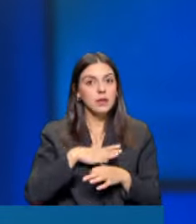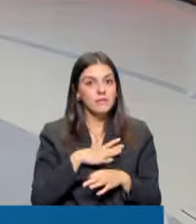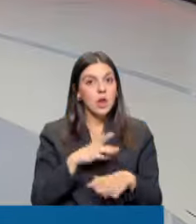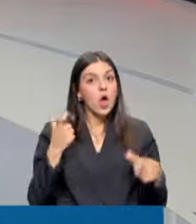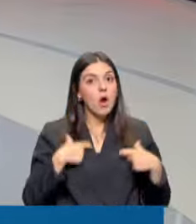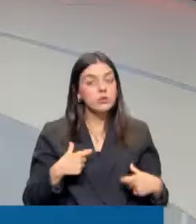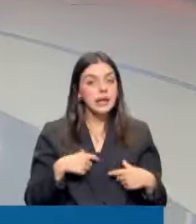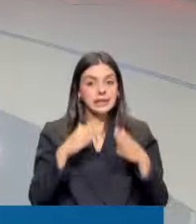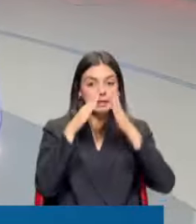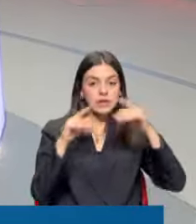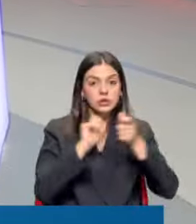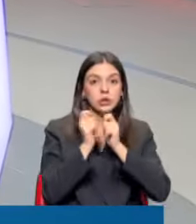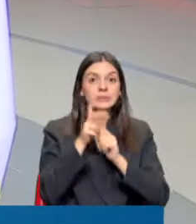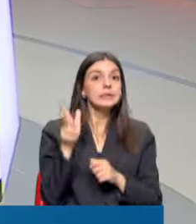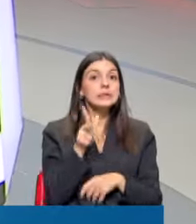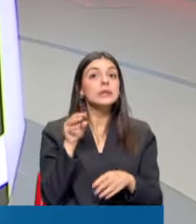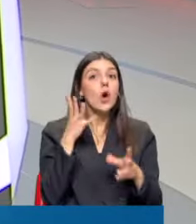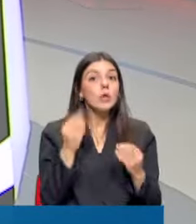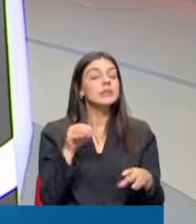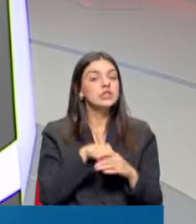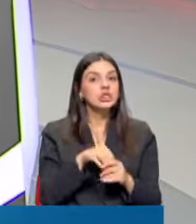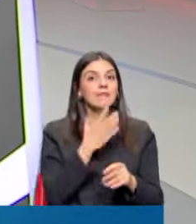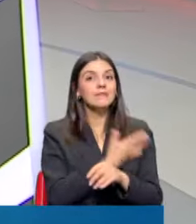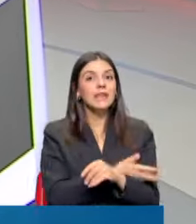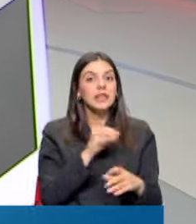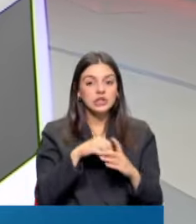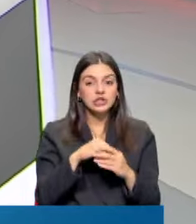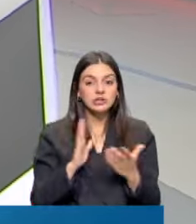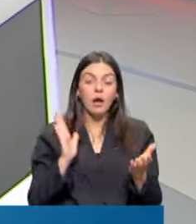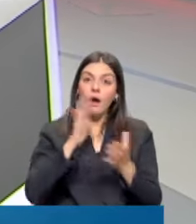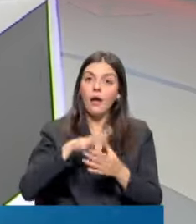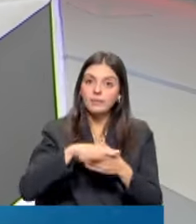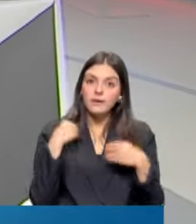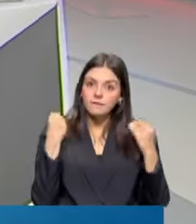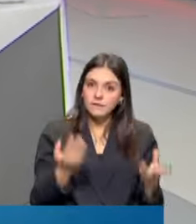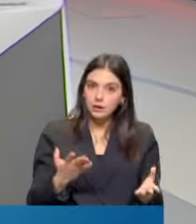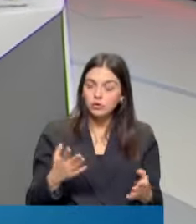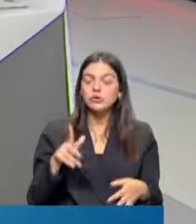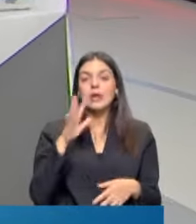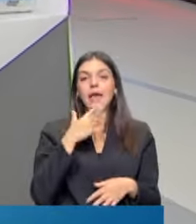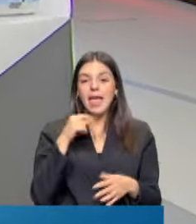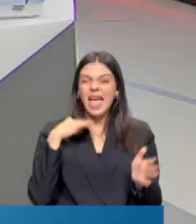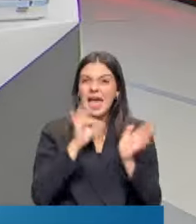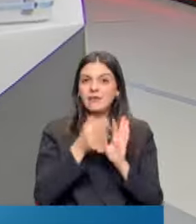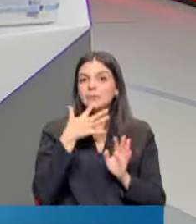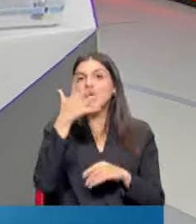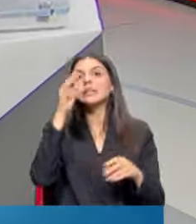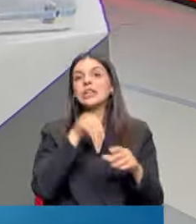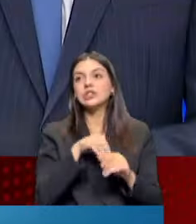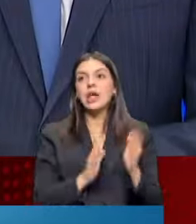Özellikle kentsel dönüşümün hızlanması için vatandaş lehine adımlar atıyoruz ve hedefimiz 5 yıl içinde